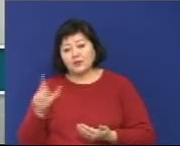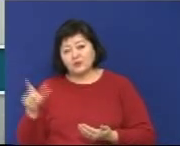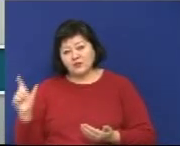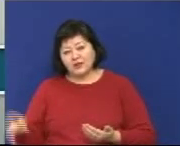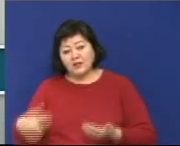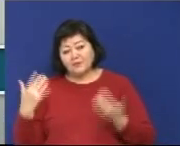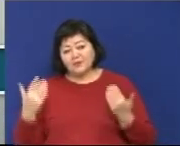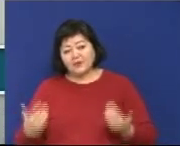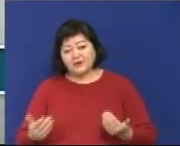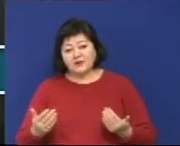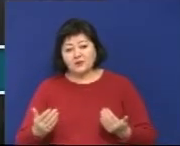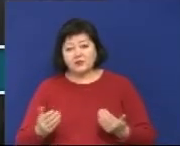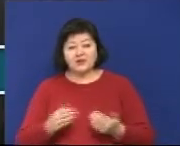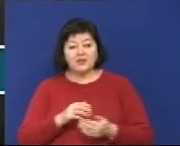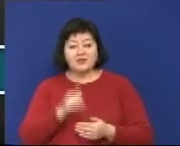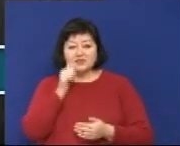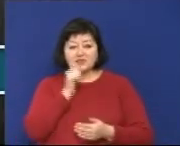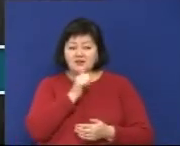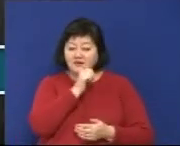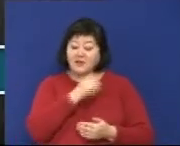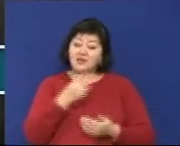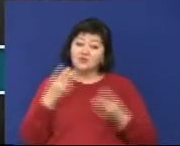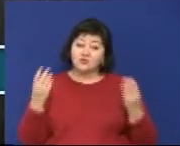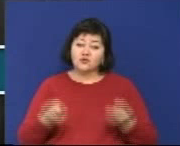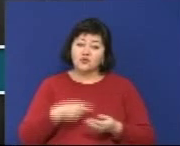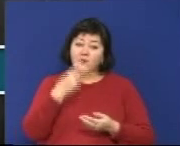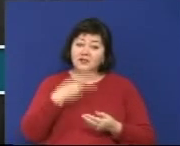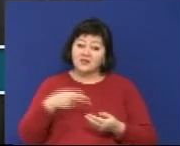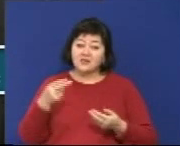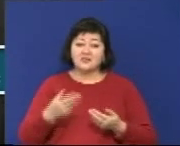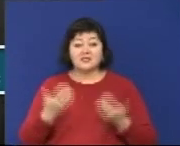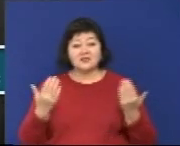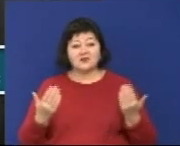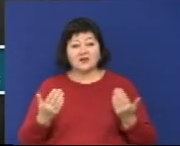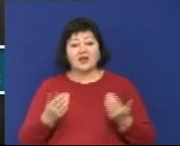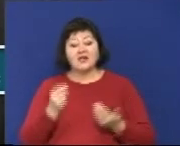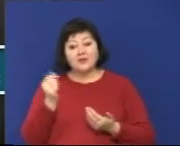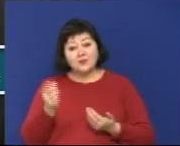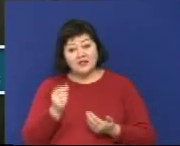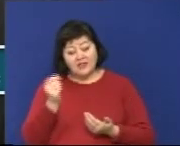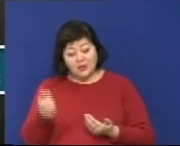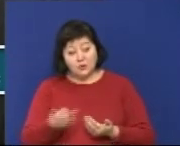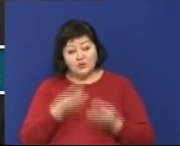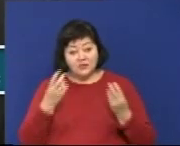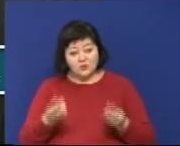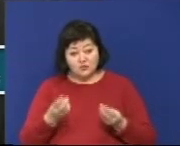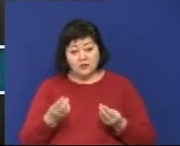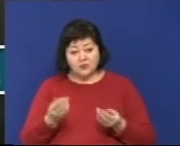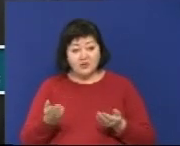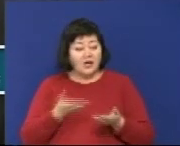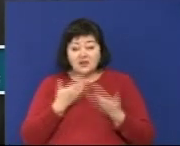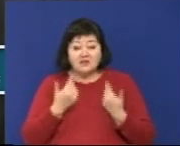говорят специалисты. Но они должны же регистрироваться. Почему? Потому что они должны платить налоги, но они этого не делают,